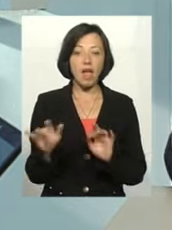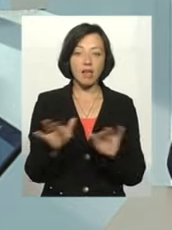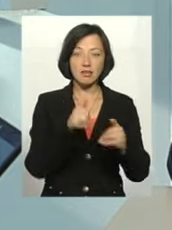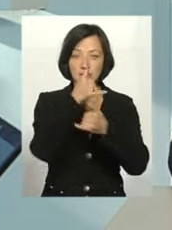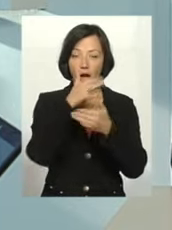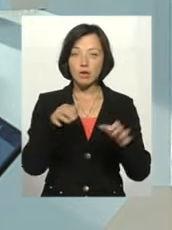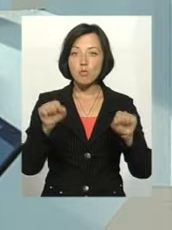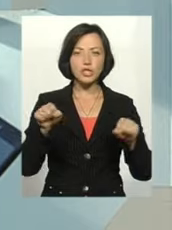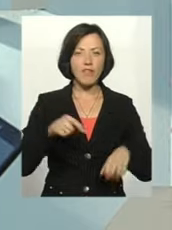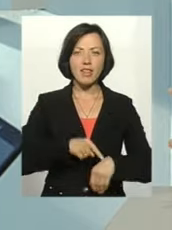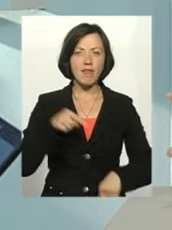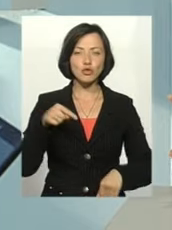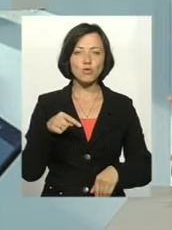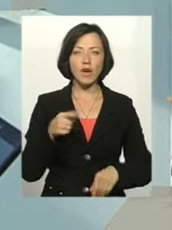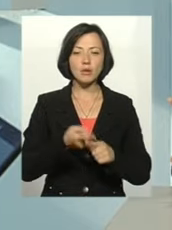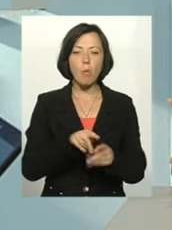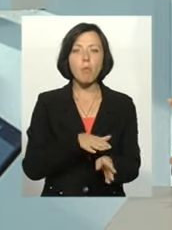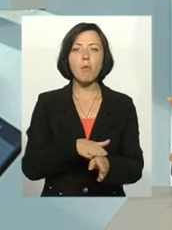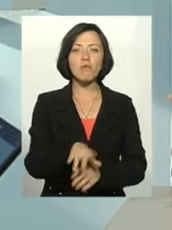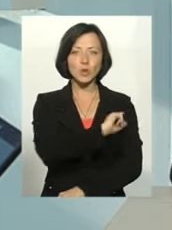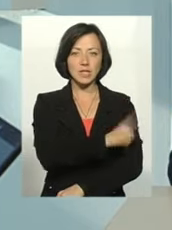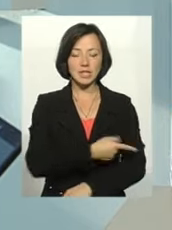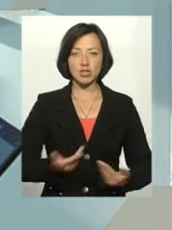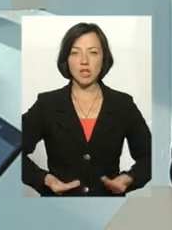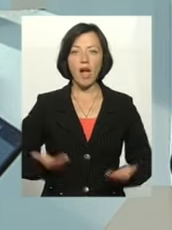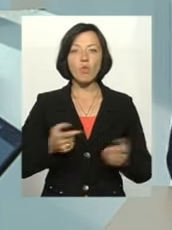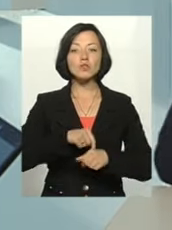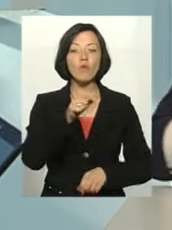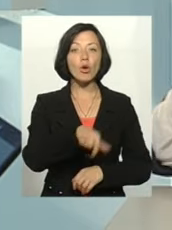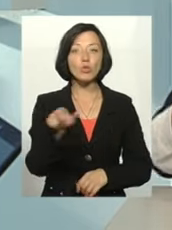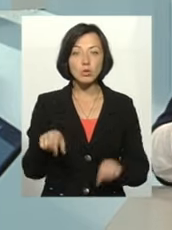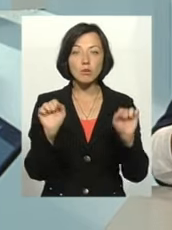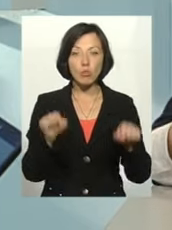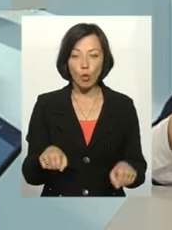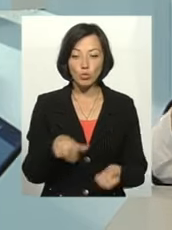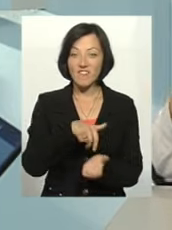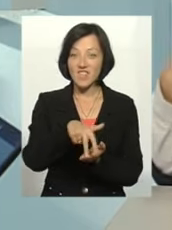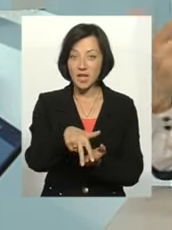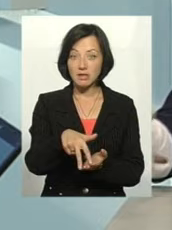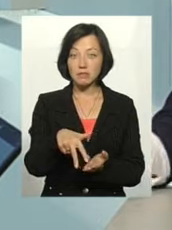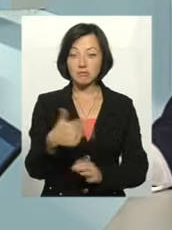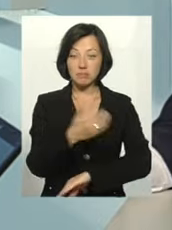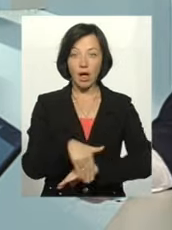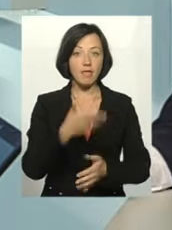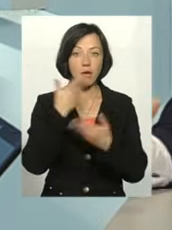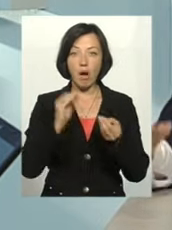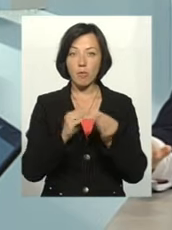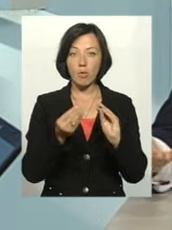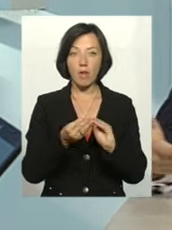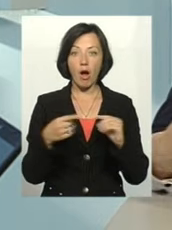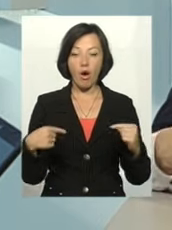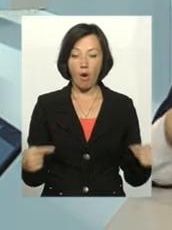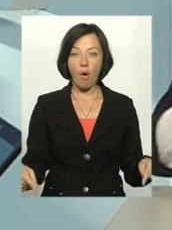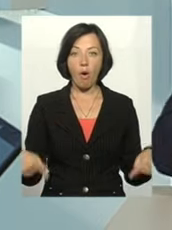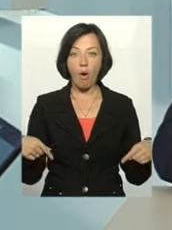вони, можливо, не відчувають ось тієї повноти життя, яку відчувають люди, які можуть вийти. В них немає проблем, що коляска